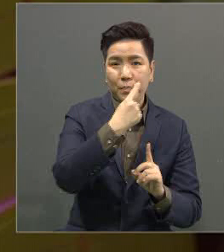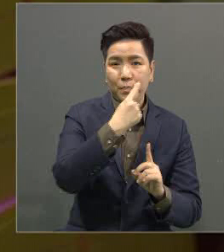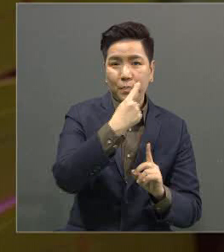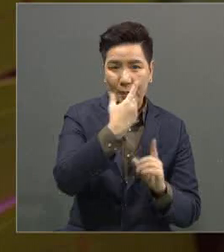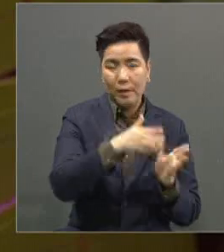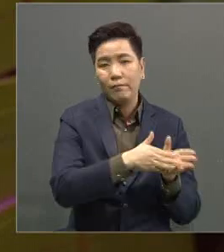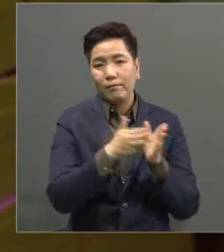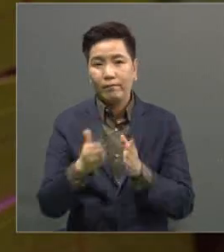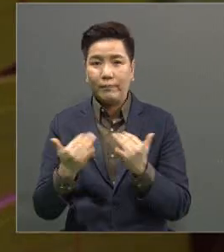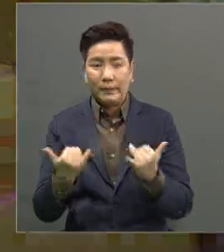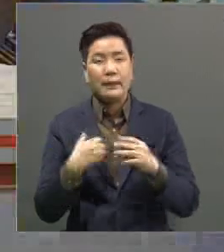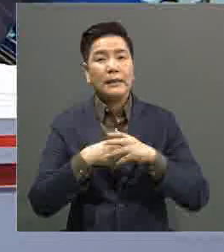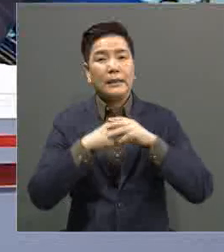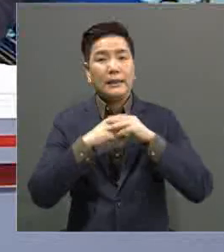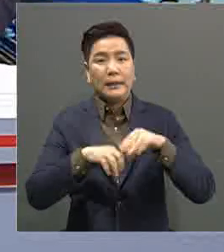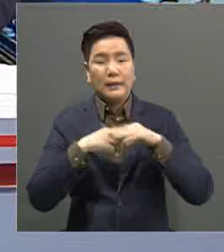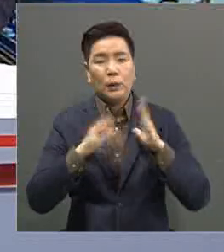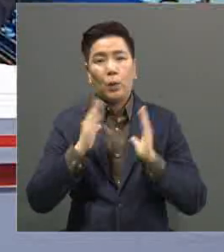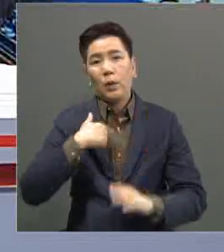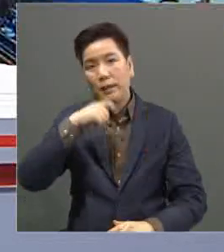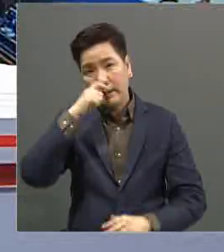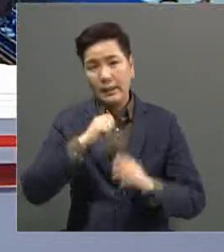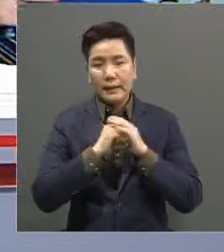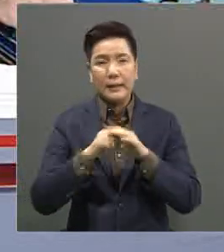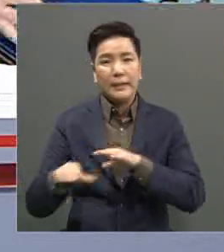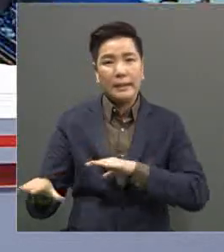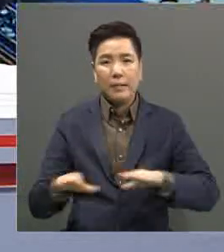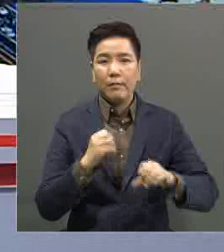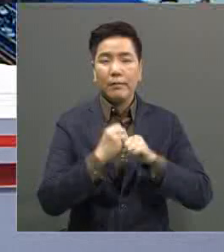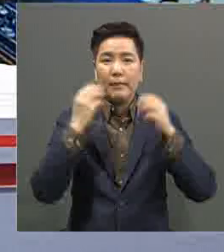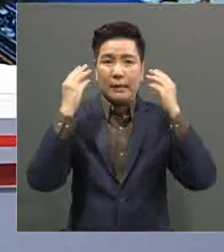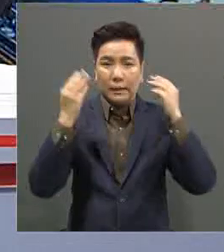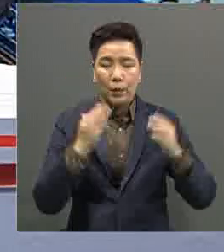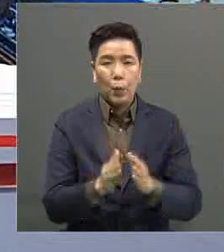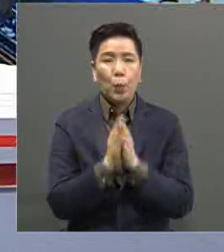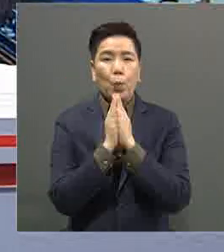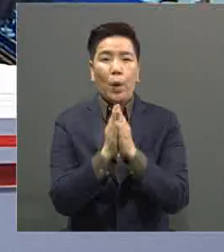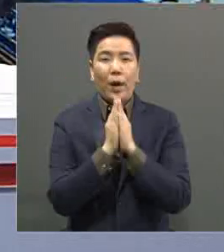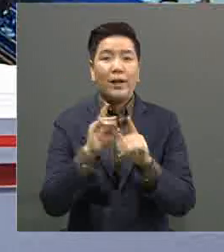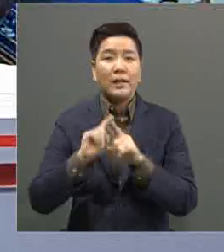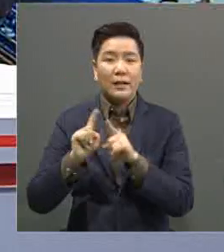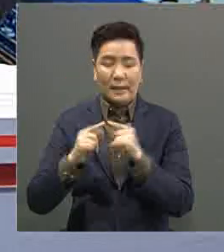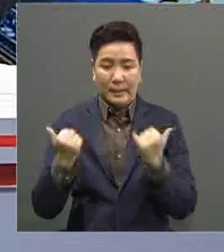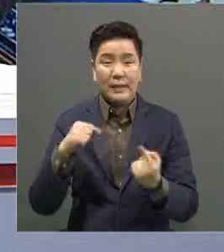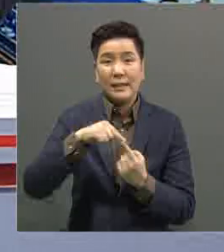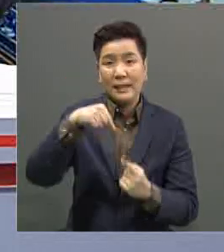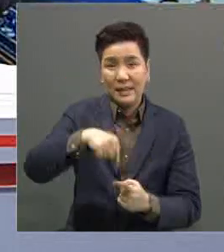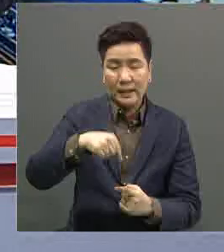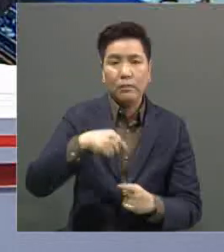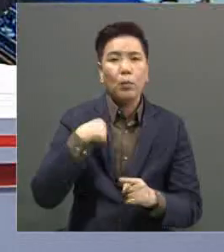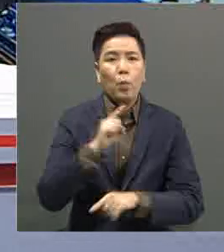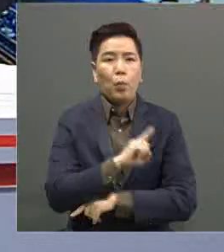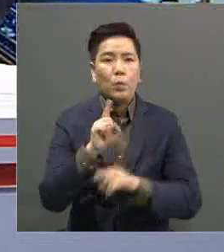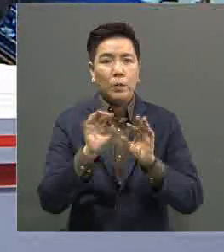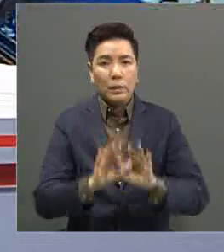คะ ช่วงตรุษจีนแบบนี้นอกจากคนไทยเชื้อสายจีนจะเตรียมจัดกิจกรรมเรื่องของการไหว้อะไรต่างๆนะฮ ะ ตรงนี้เองก็ต้องบอกว่าเป็นช่วงเวลาที่ส